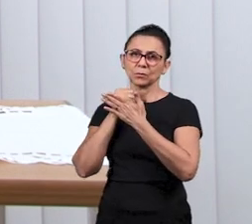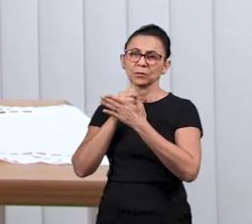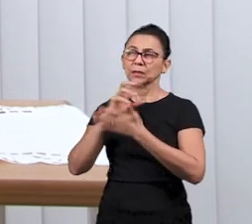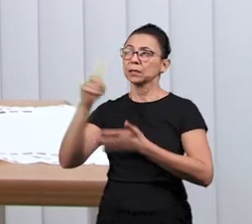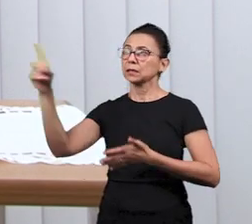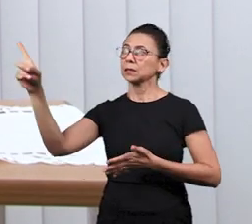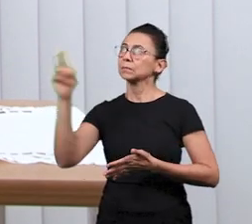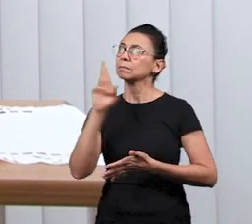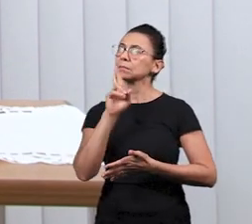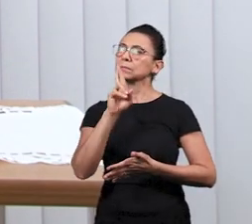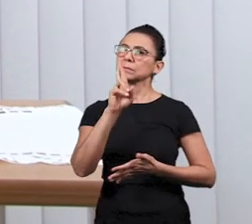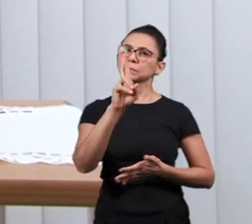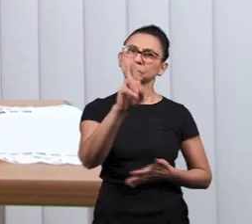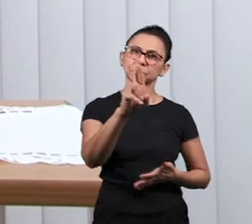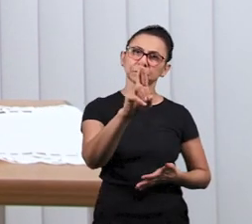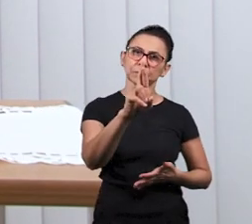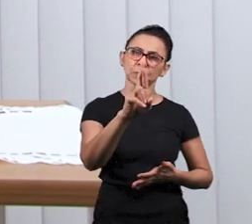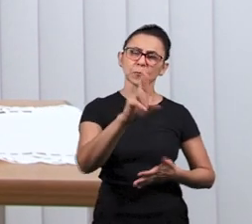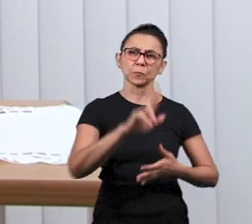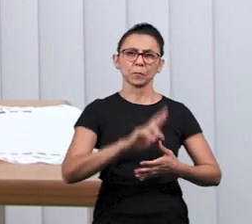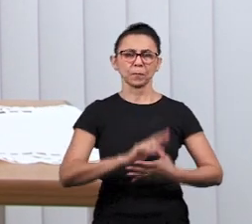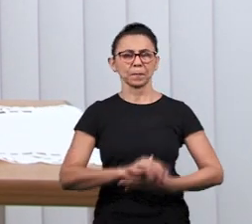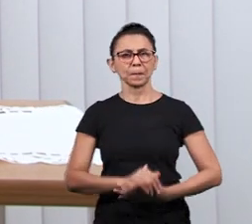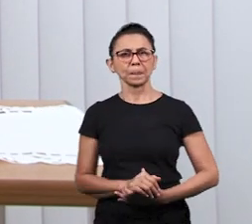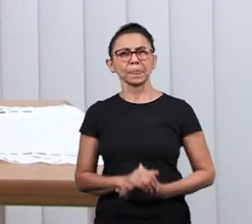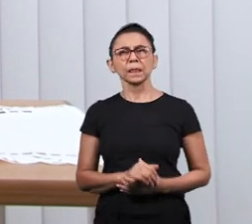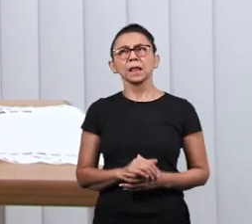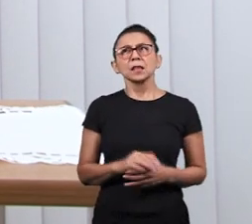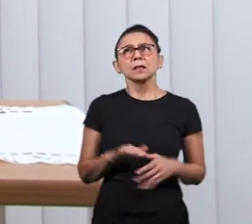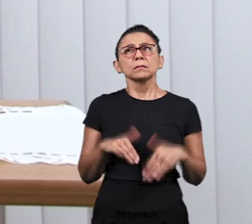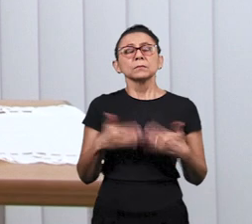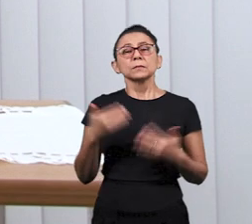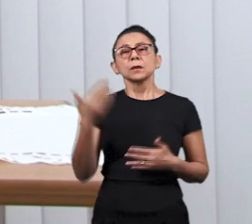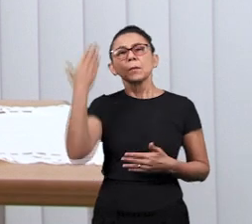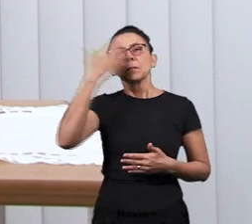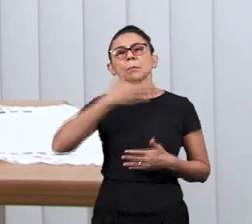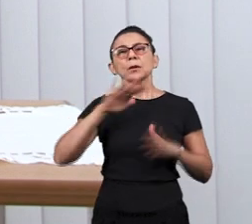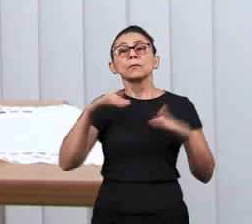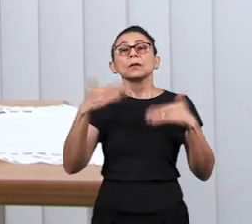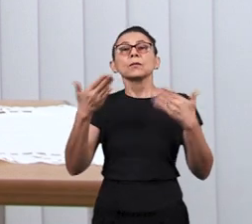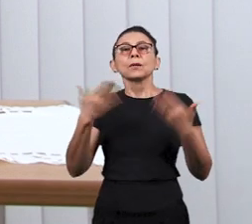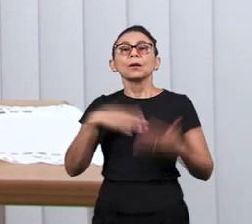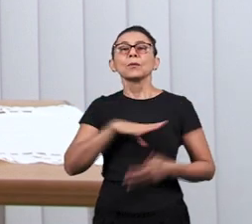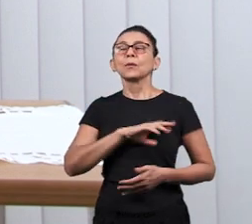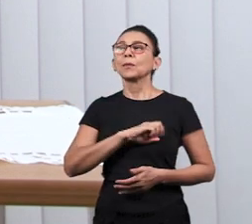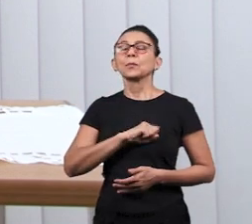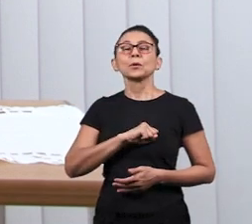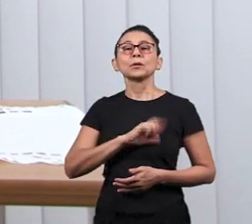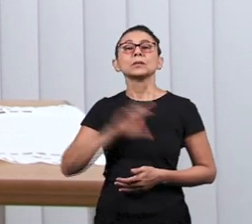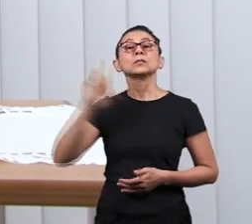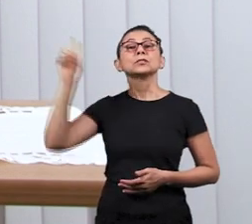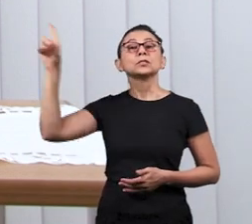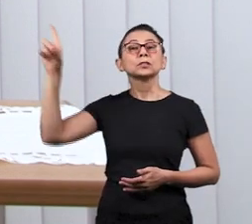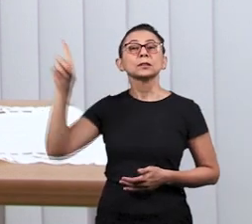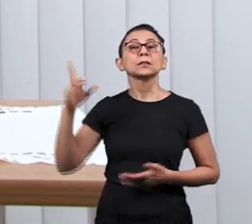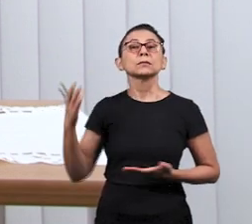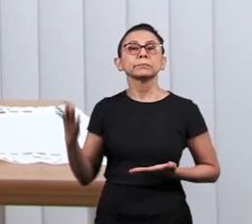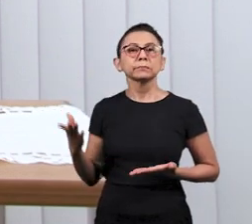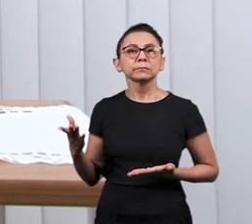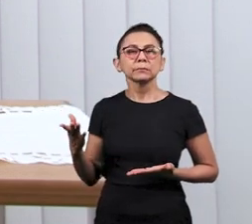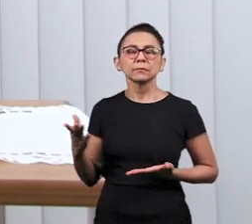И самое большое доказательство Его любви в том, что Бог послал Своего